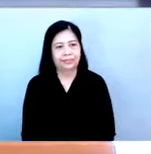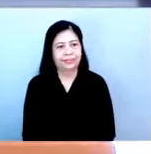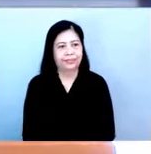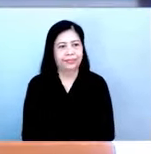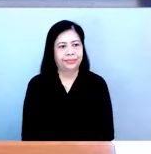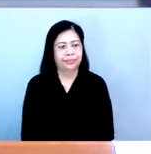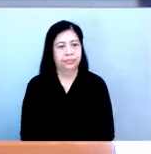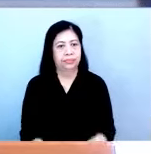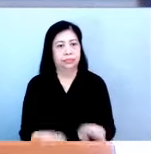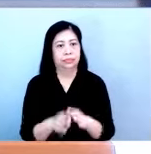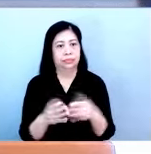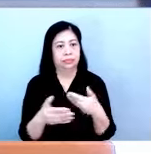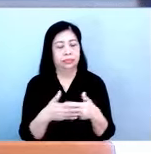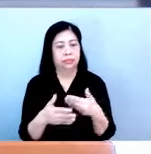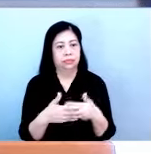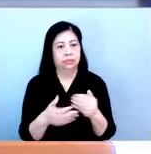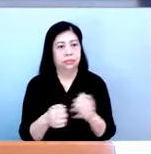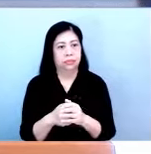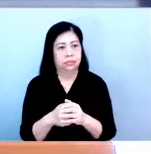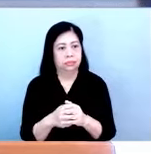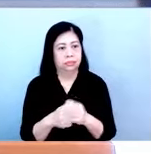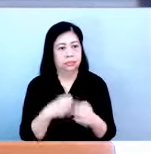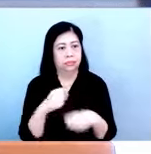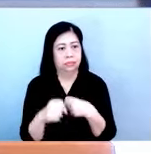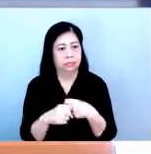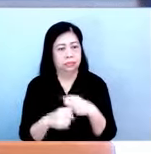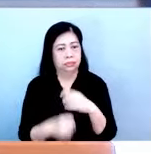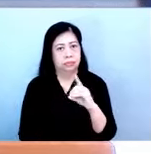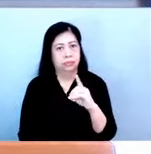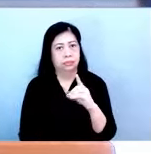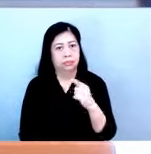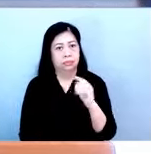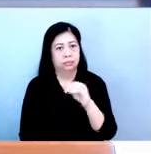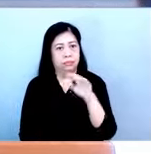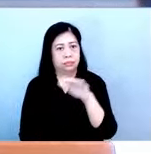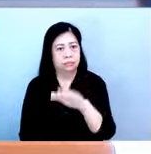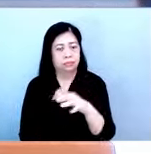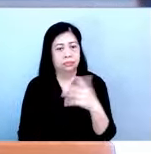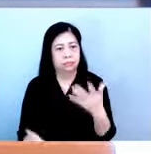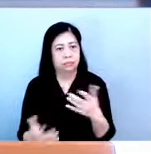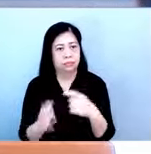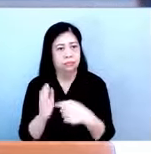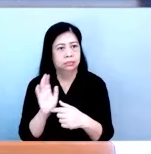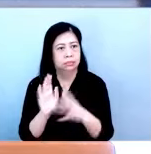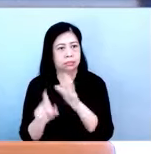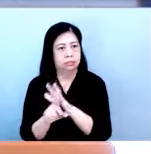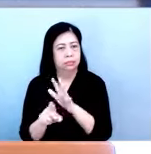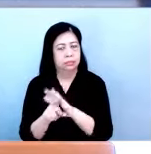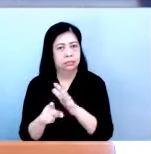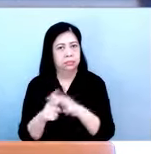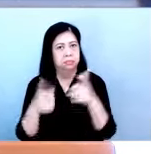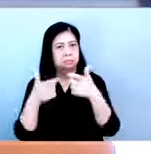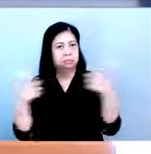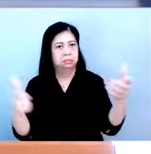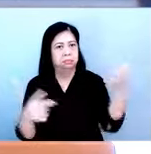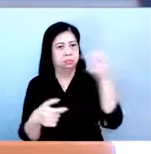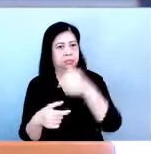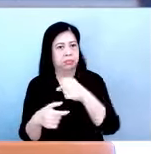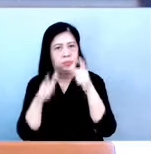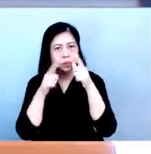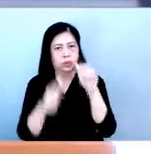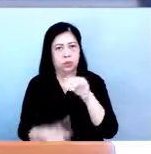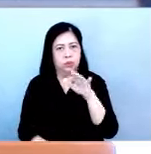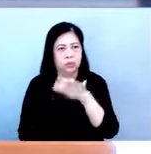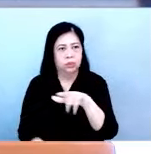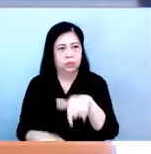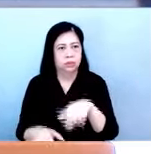Kasabay ng nalalapit na pagpasok ng Year of the Dragon, attraction ngayon ang isang giganting art installation na Hugis Dragon sa isang